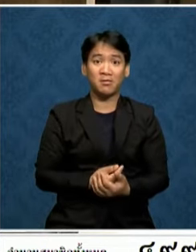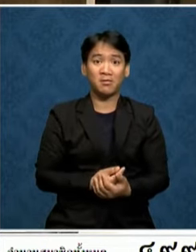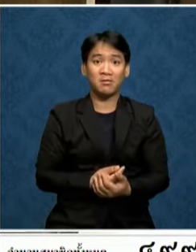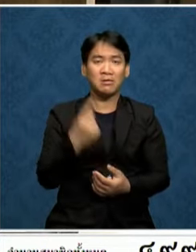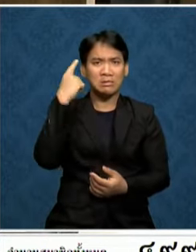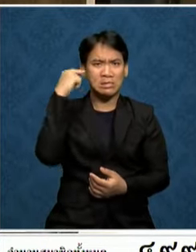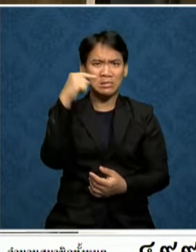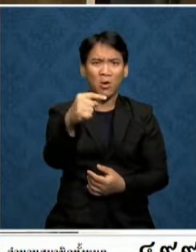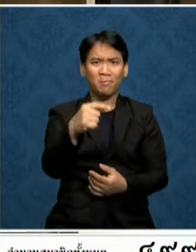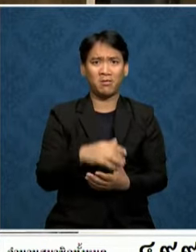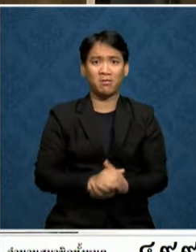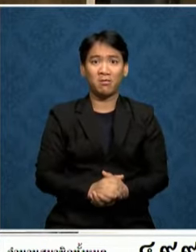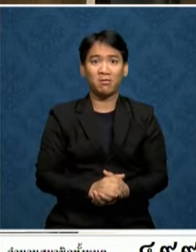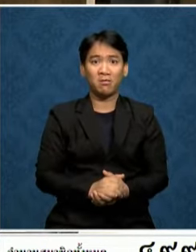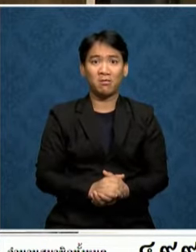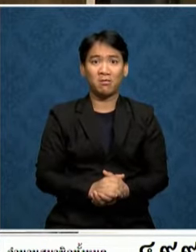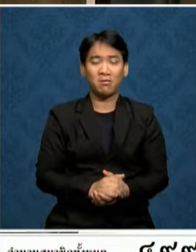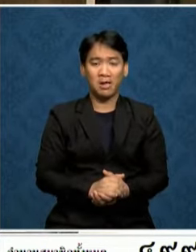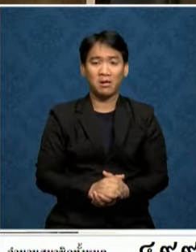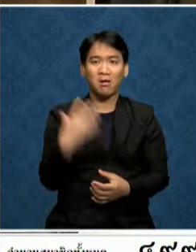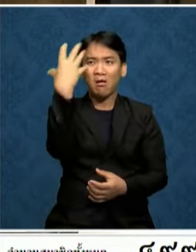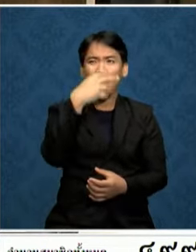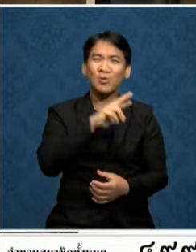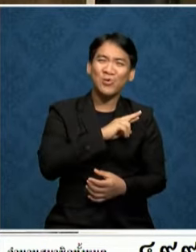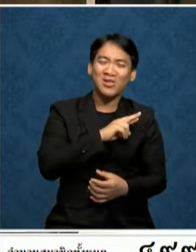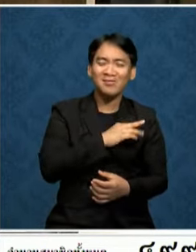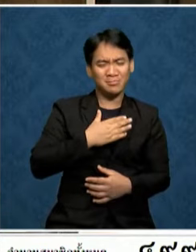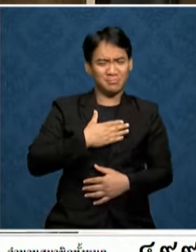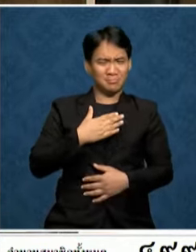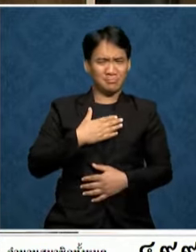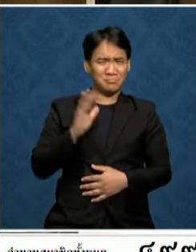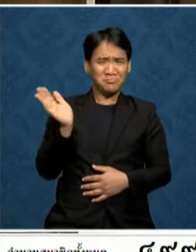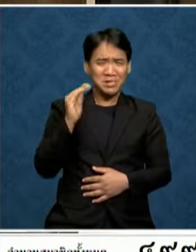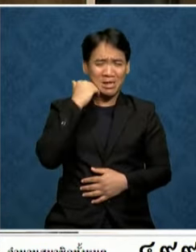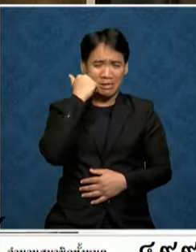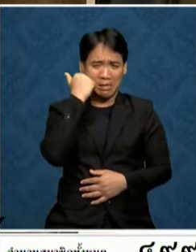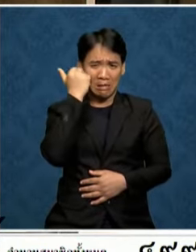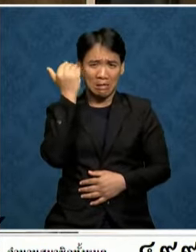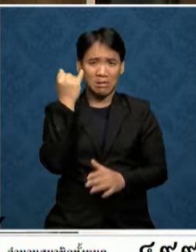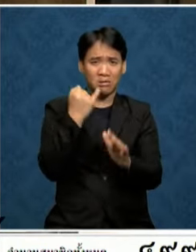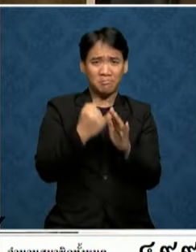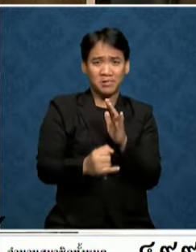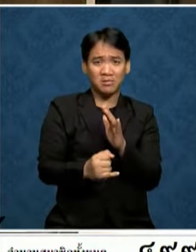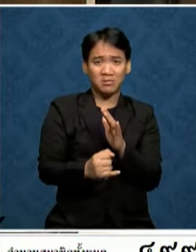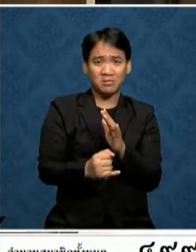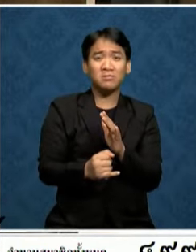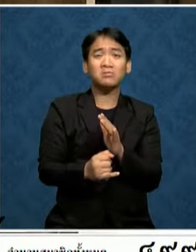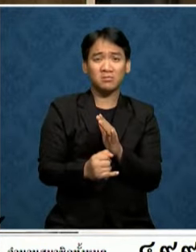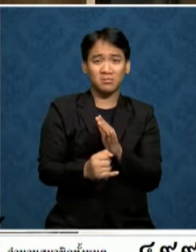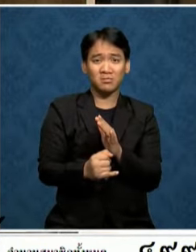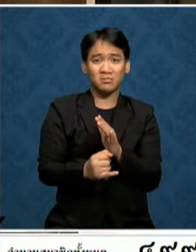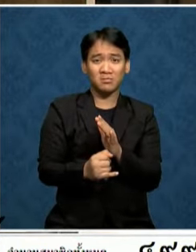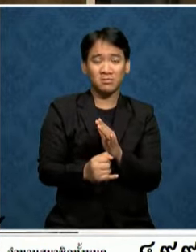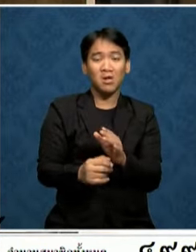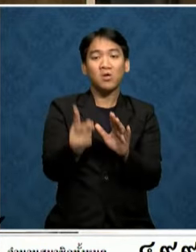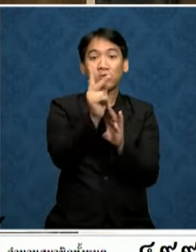อคติเมื่อไหร่เราจะเลิกพยายามหลอกตัวเองว่าประเทศเราไม่ได้มีเรื่องแบบนี้ค่ะการทำให้